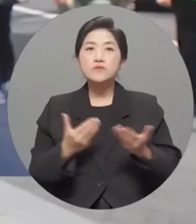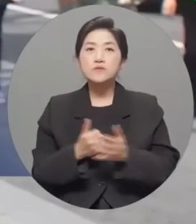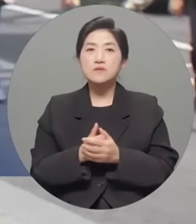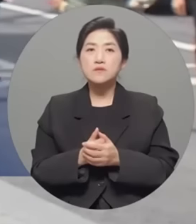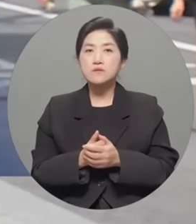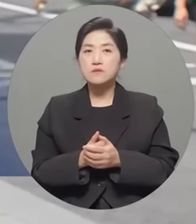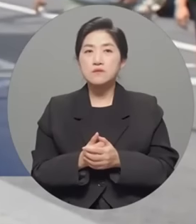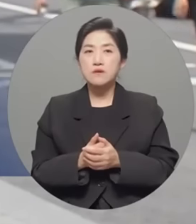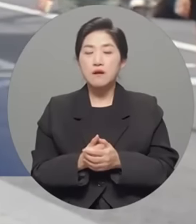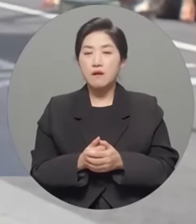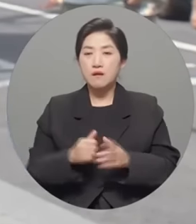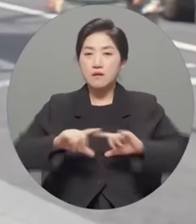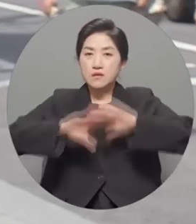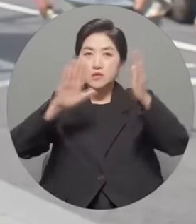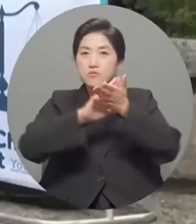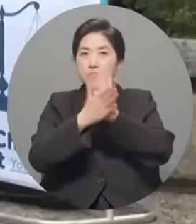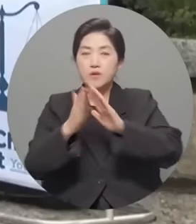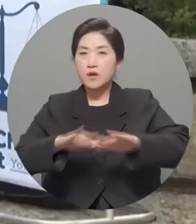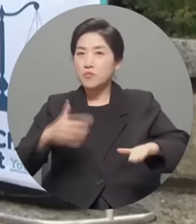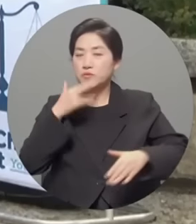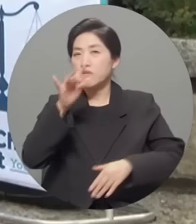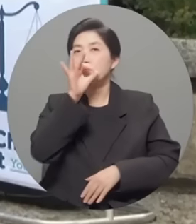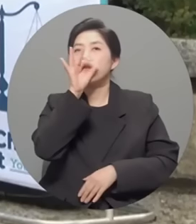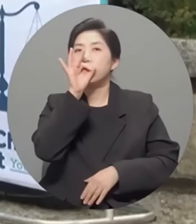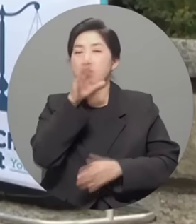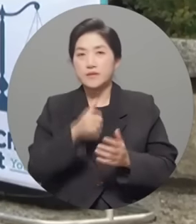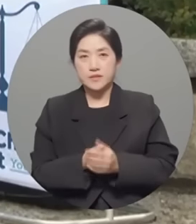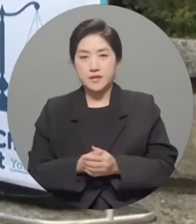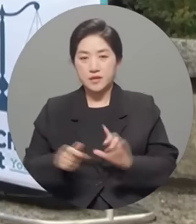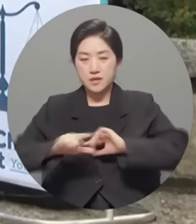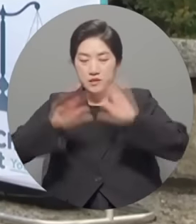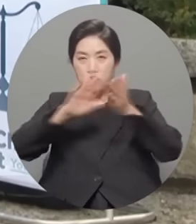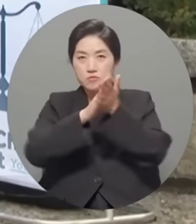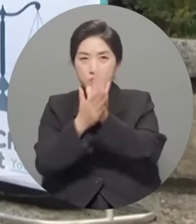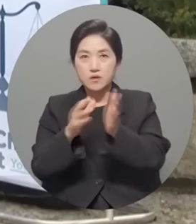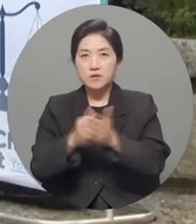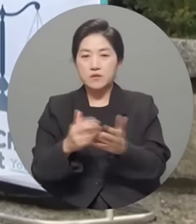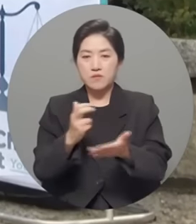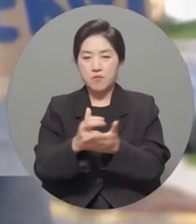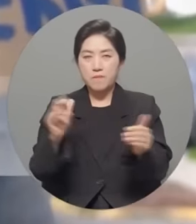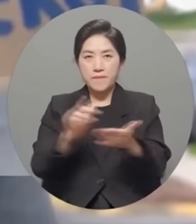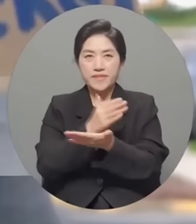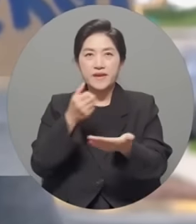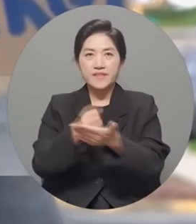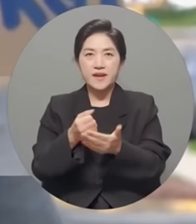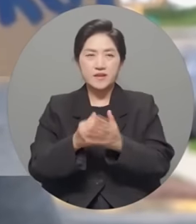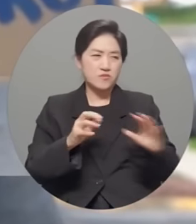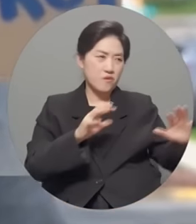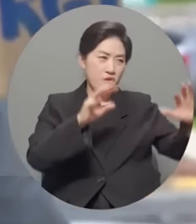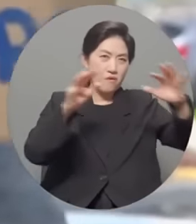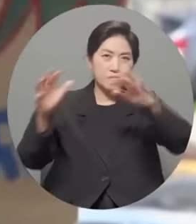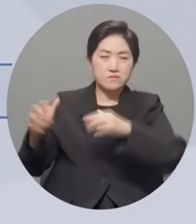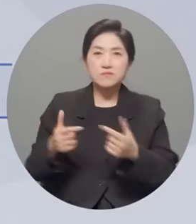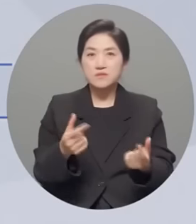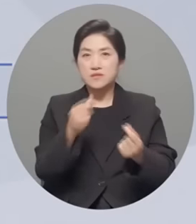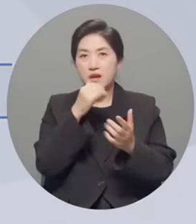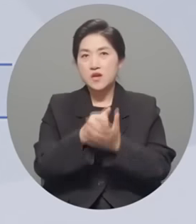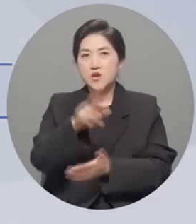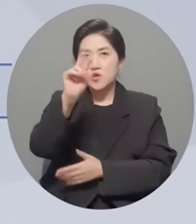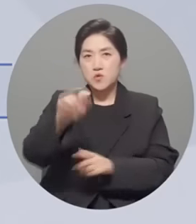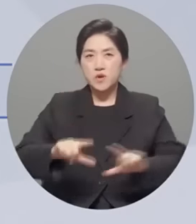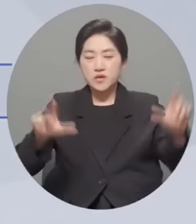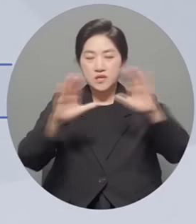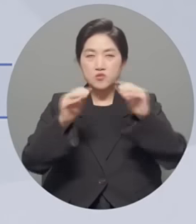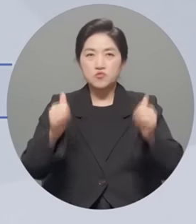거예요, 미래에. 기후변화 대응을 두고 사법적인 판단을 요구하는 것은 전 세계적인 흐름입니다. 유엔 기후소송